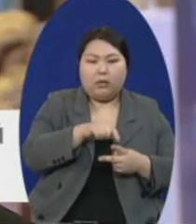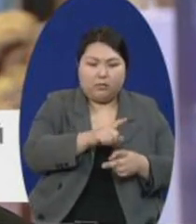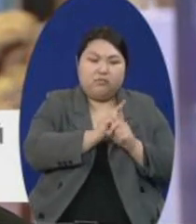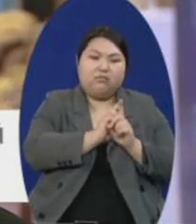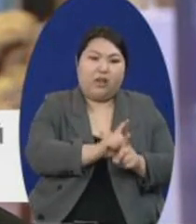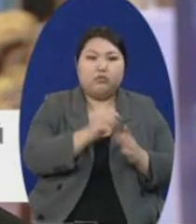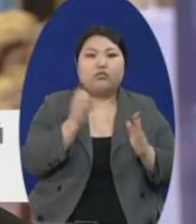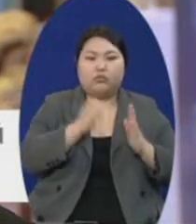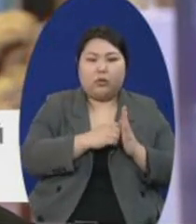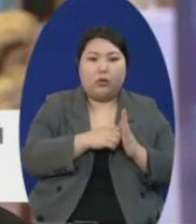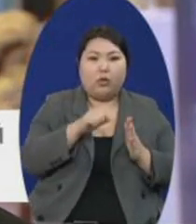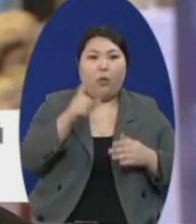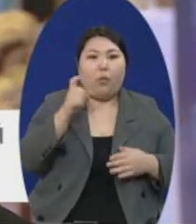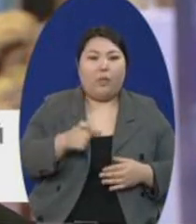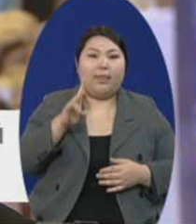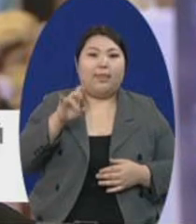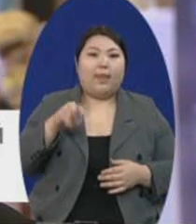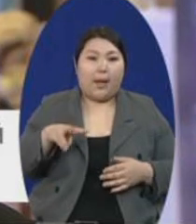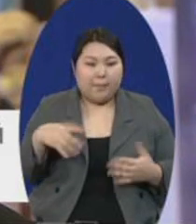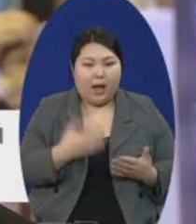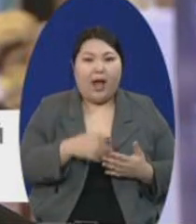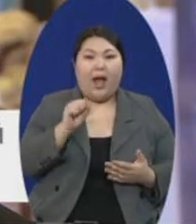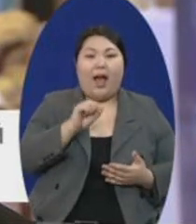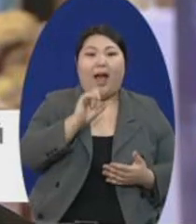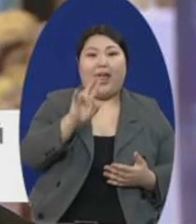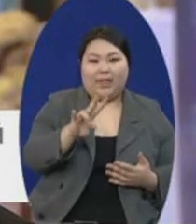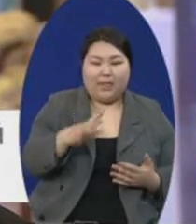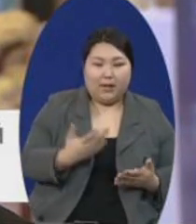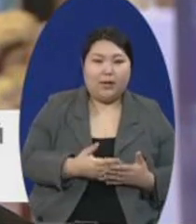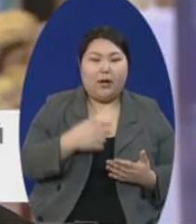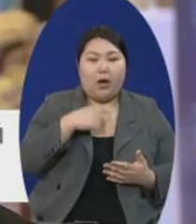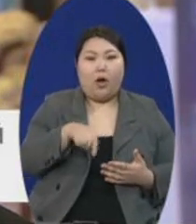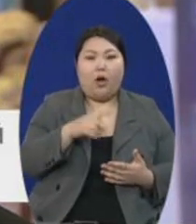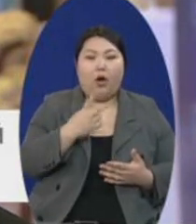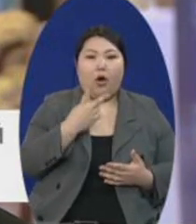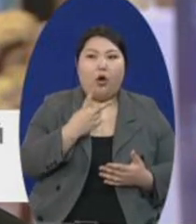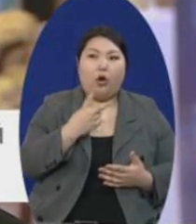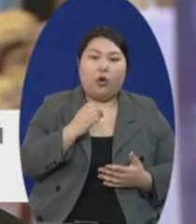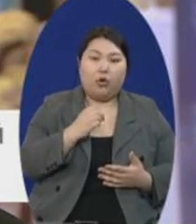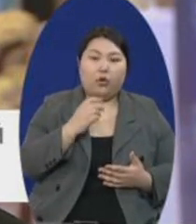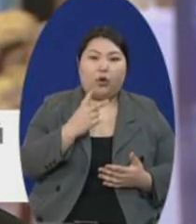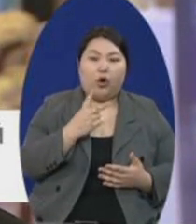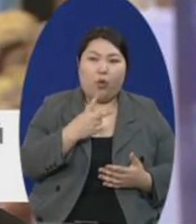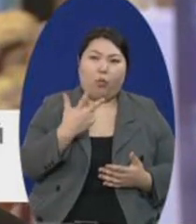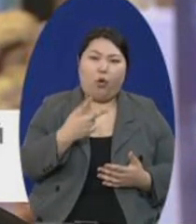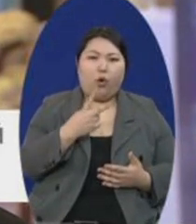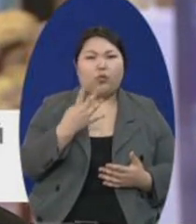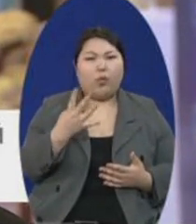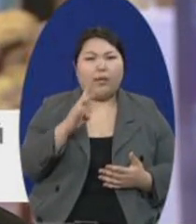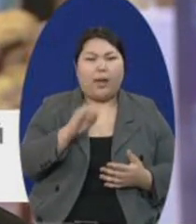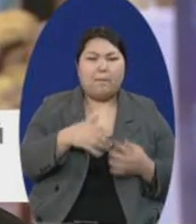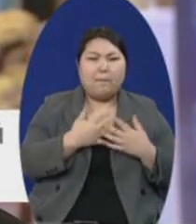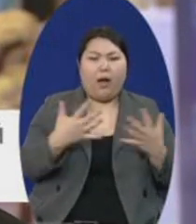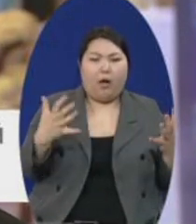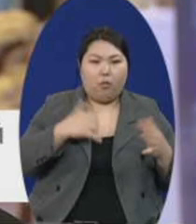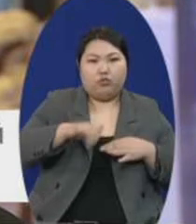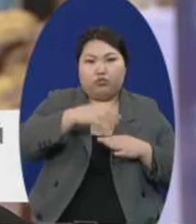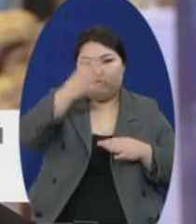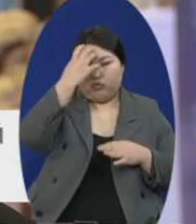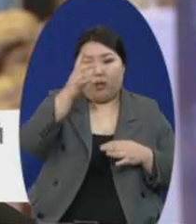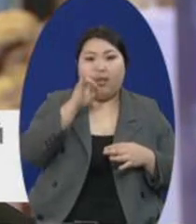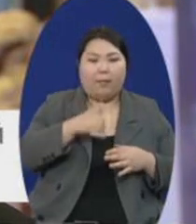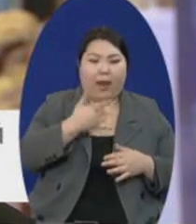энэ талаар хүн нам арчилсан нам за 23 дөрвөн нам устрын намд